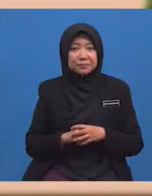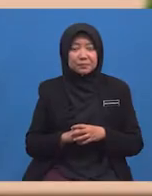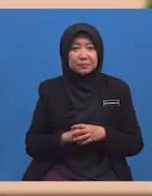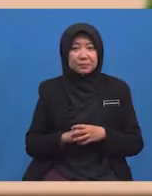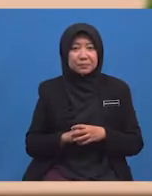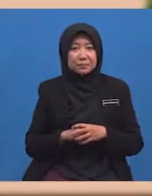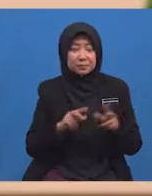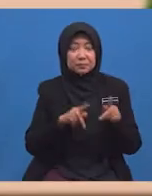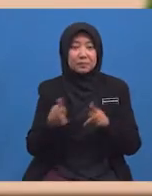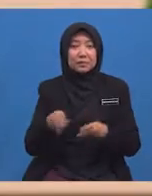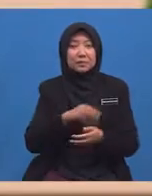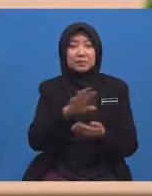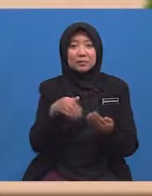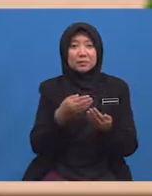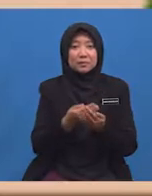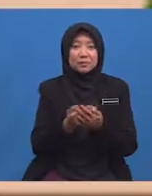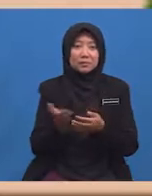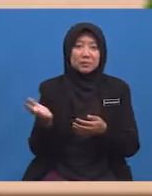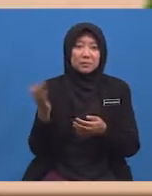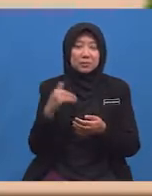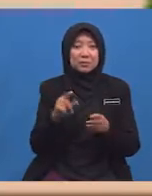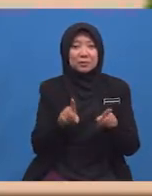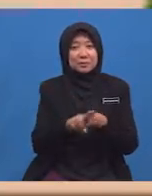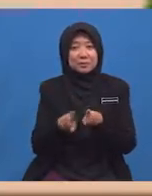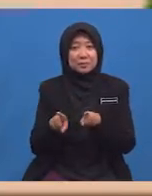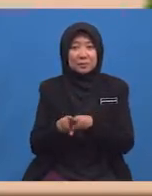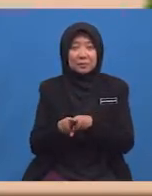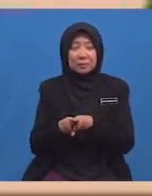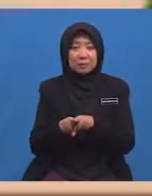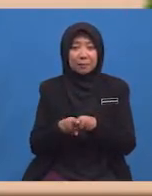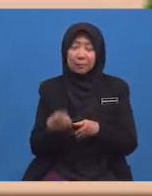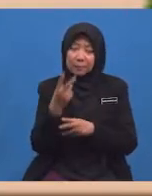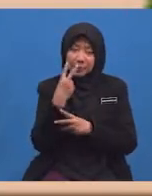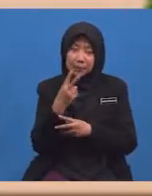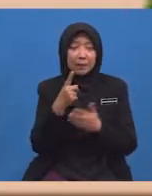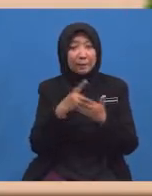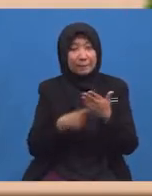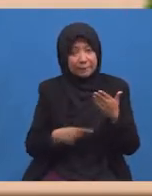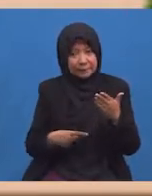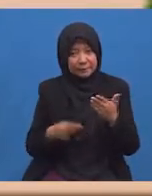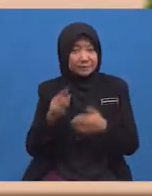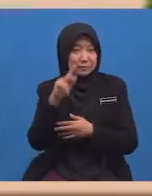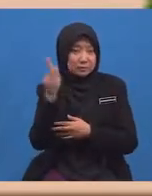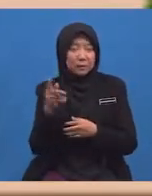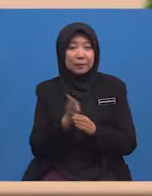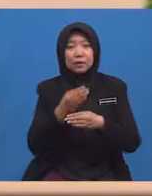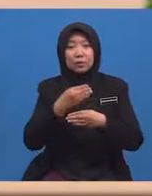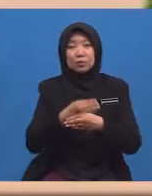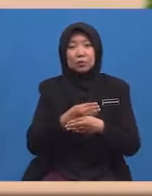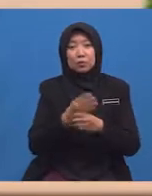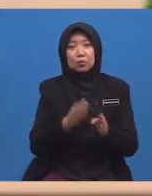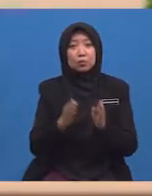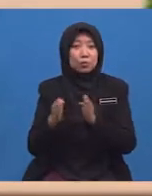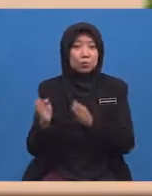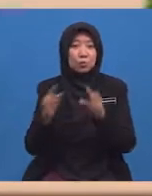Anak-anak pelajar sekalian, jom kita sama-sama meneliti apakah bentuk susun